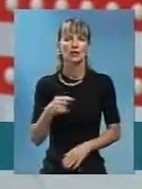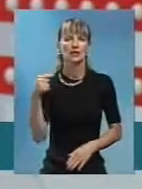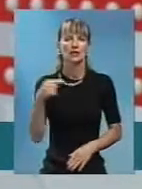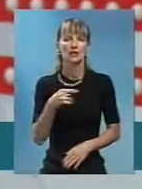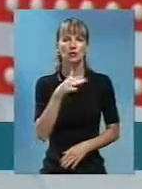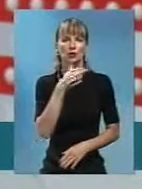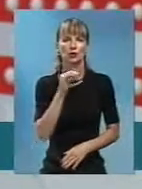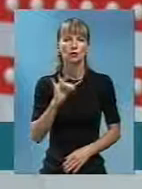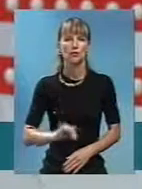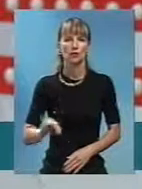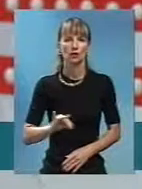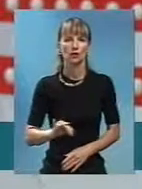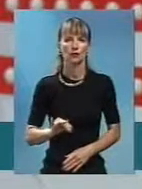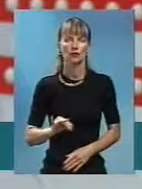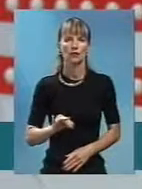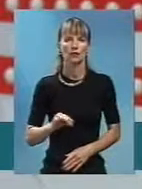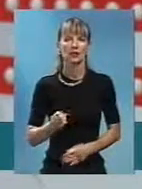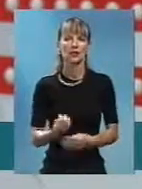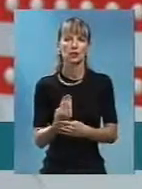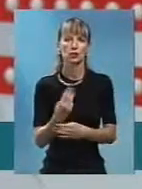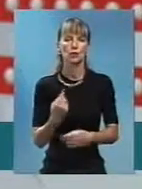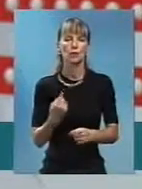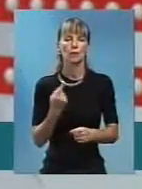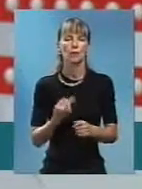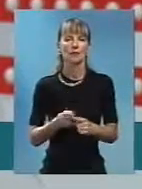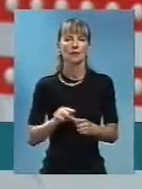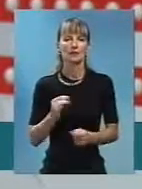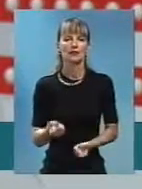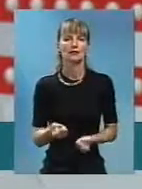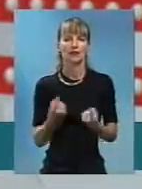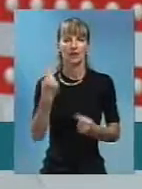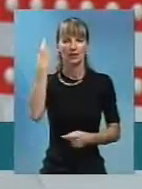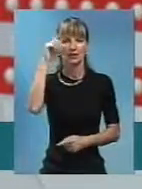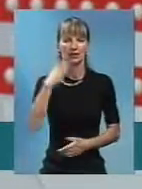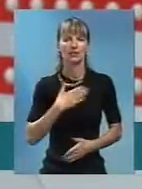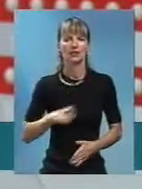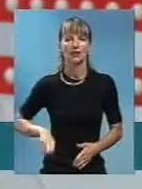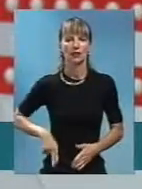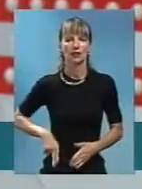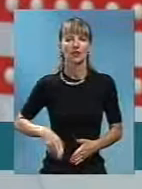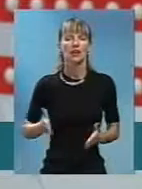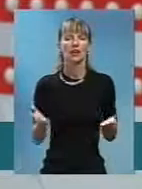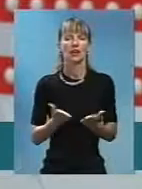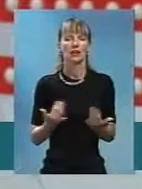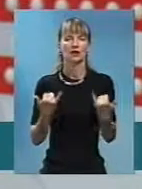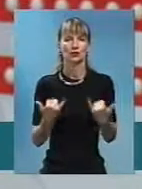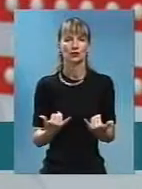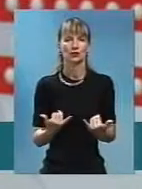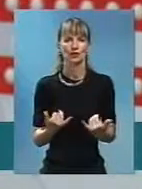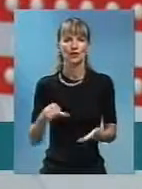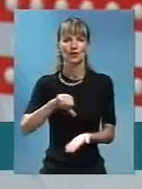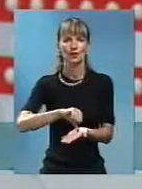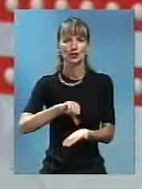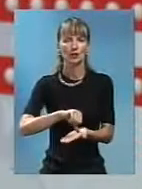тисячолітню історію Тризуба. Тож, і з'явилася ідея нашого директора, який щойно